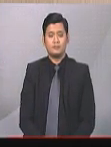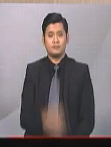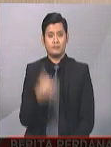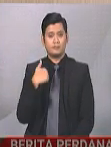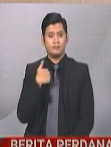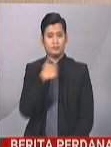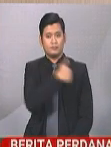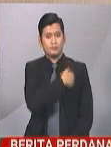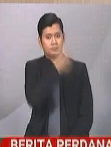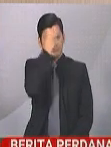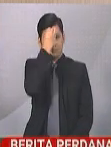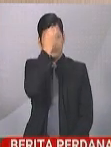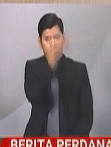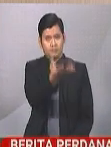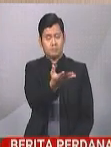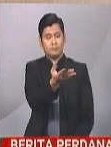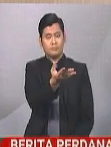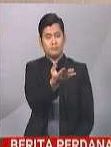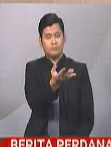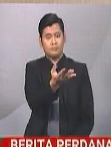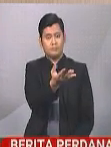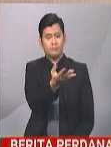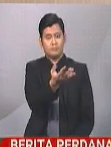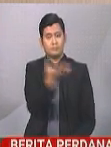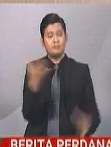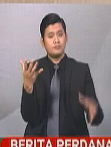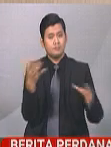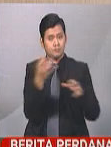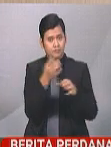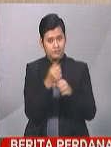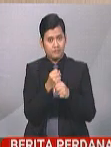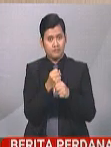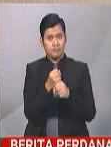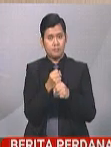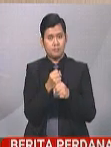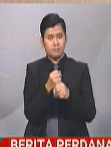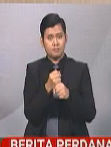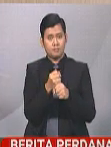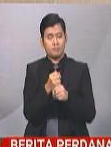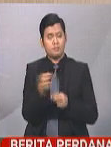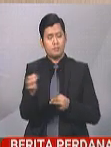Kita dimaklumkan bahawa dia orang dapat usahakan